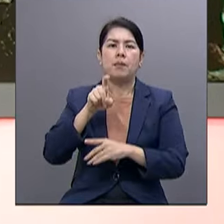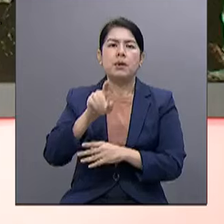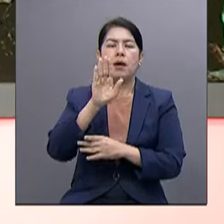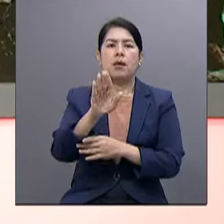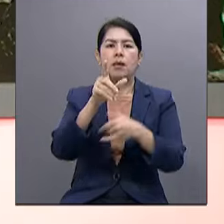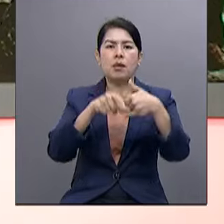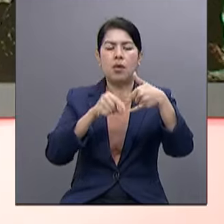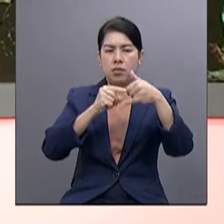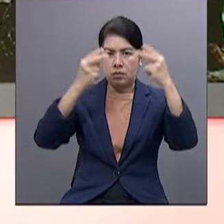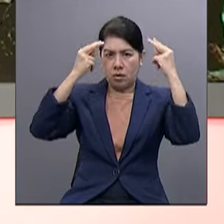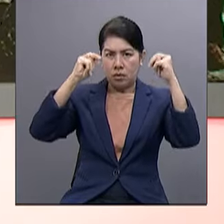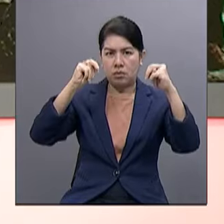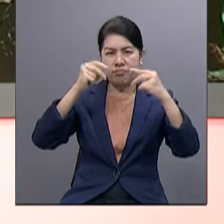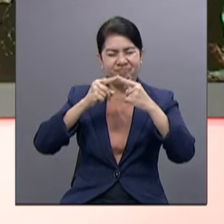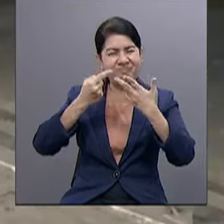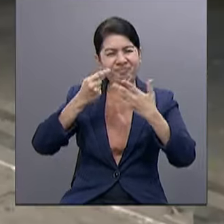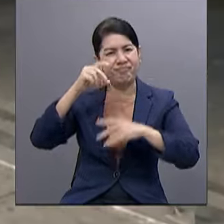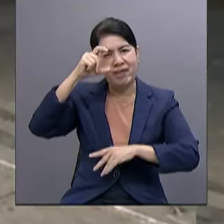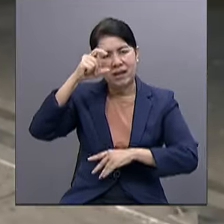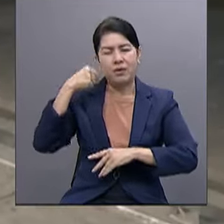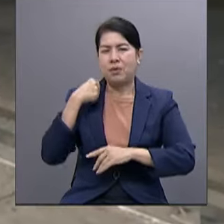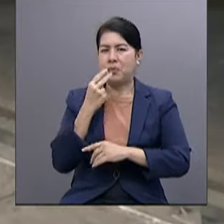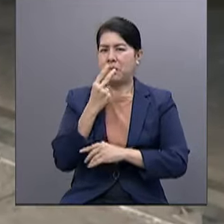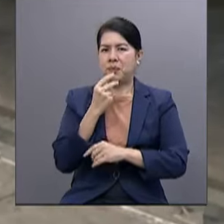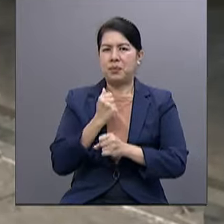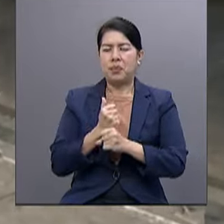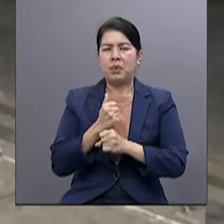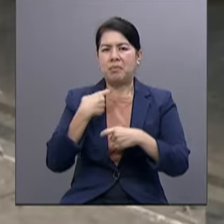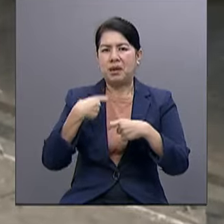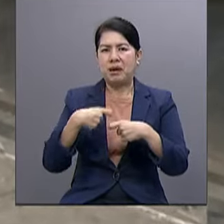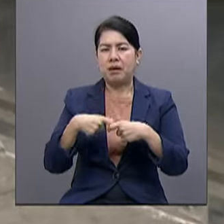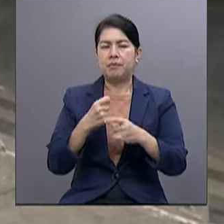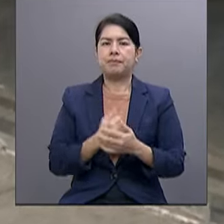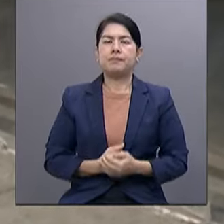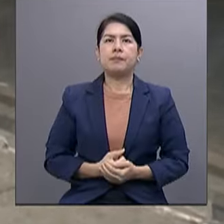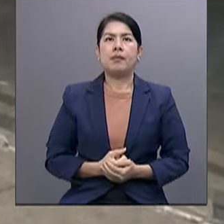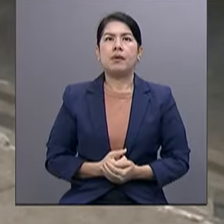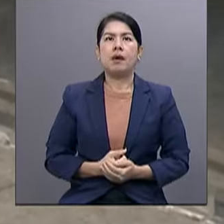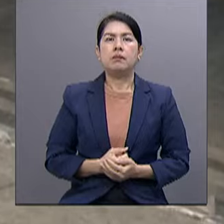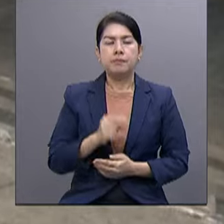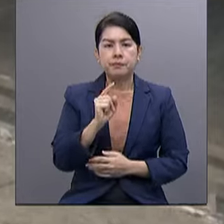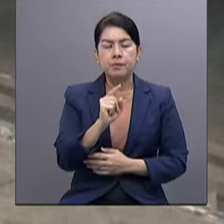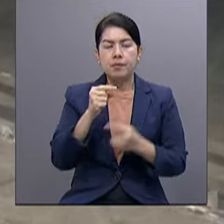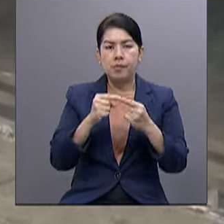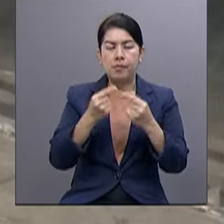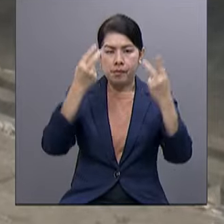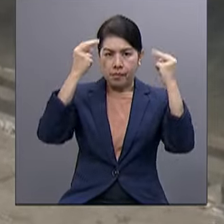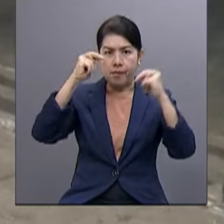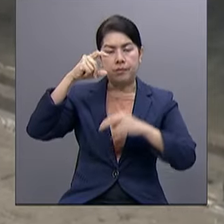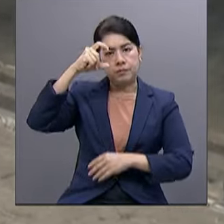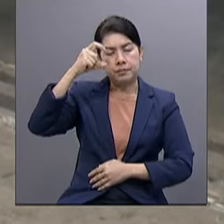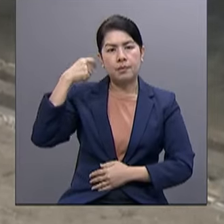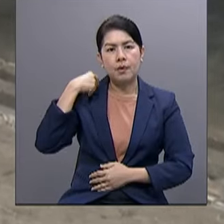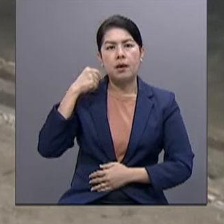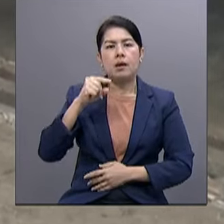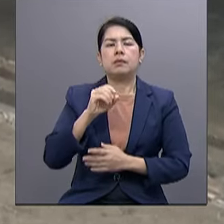คนเนี่ยดูจะทำได้ยากทีเดียวค่ะแม้ไบเดนจะชูนโยบายเป็นมิตรกับผู้อพยพเพื่อเรียกคะแนนนิยมจากฐานเสีย